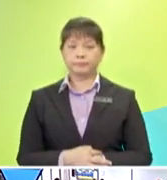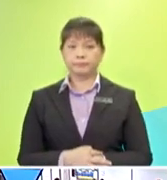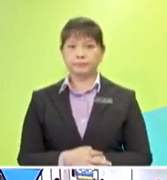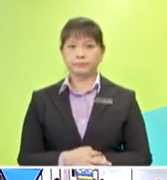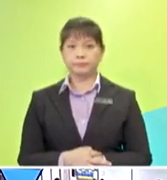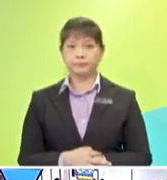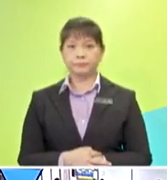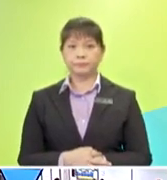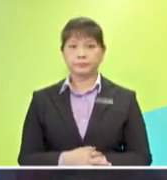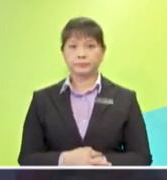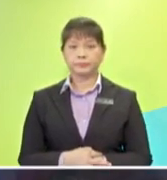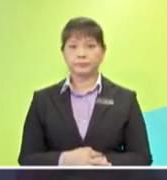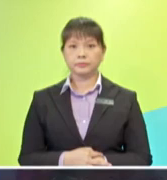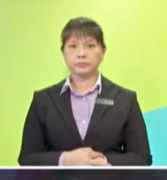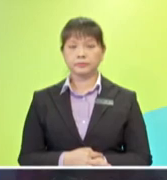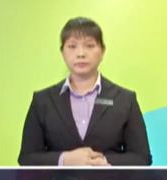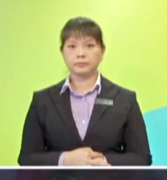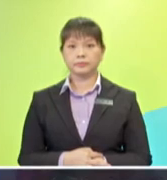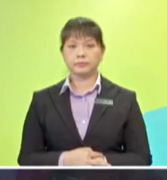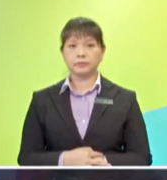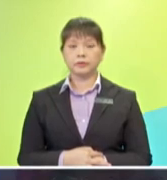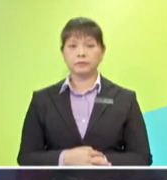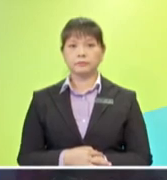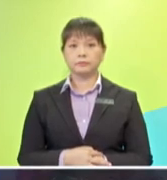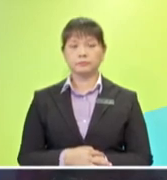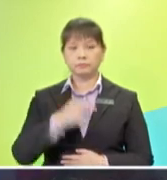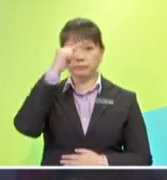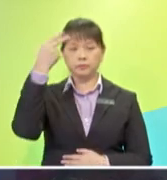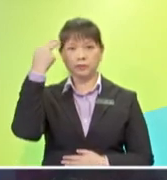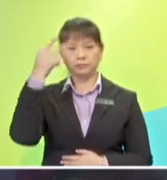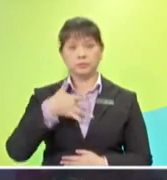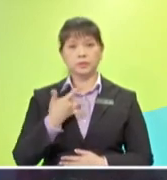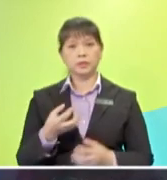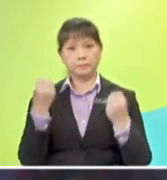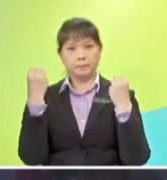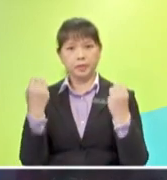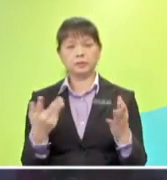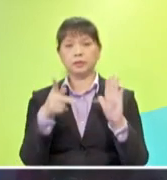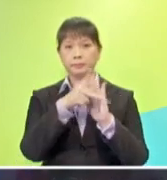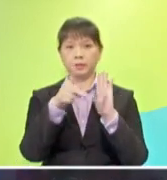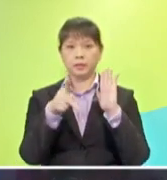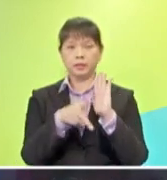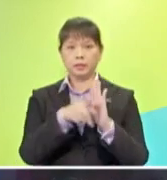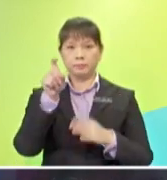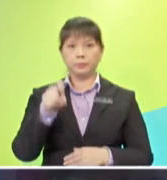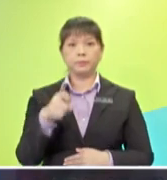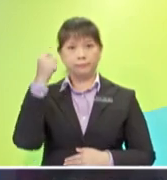kejayaan kita hari ini banyak peraturan yang kita kena paham cikguya mengikut tempat